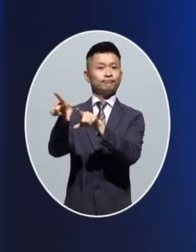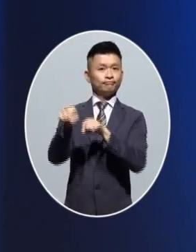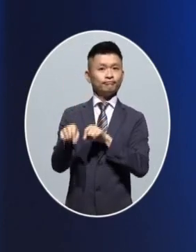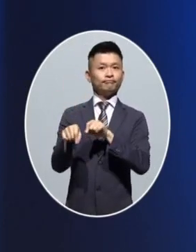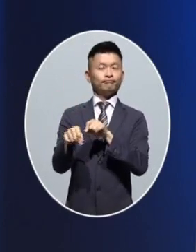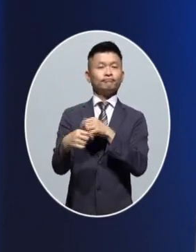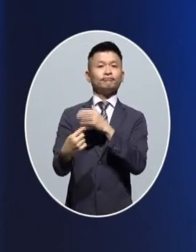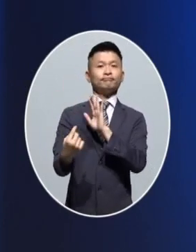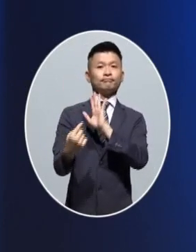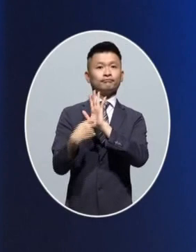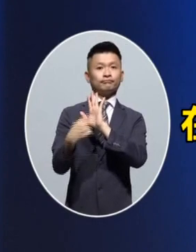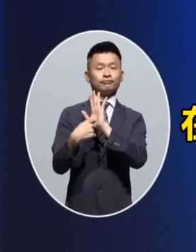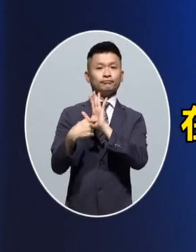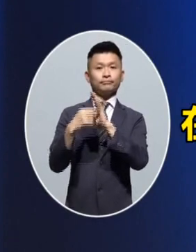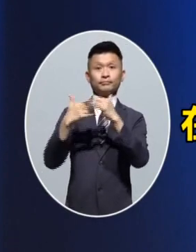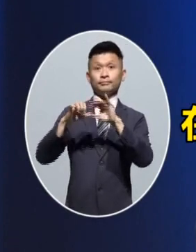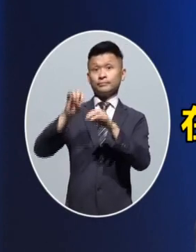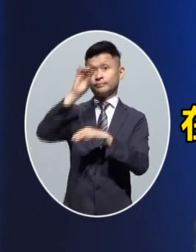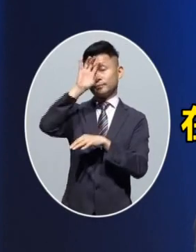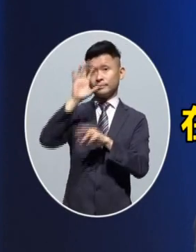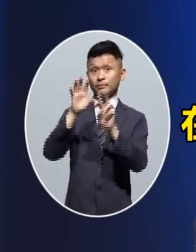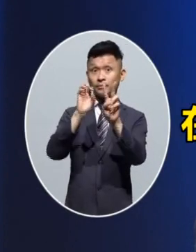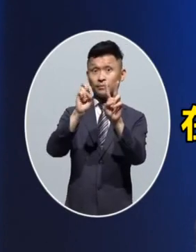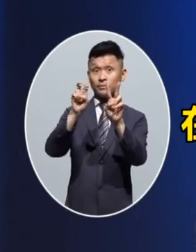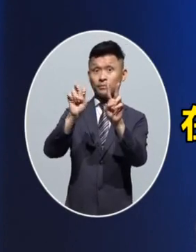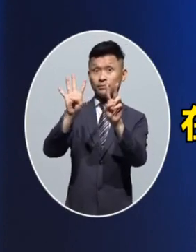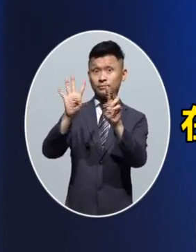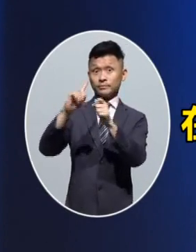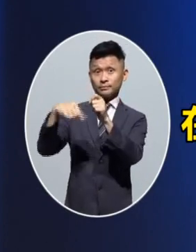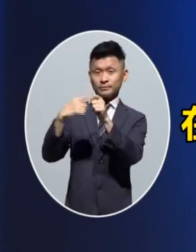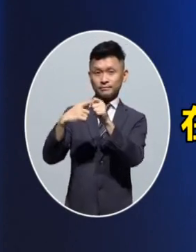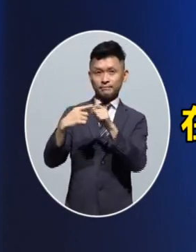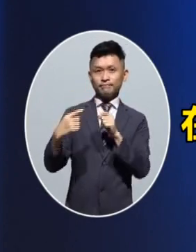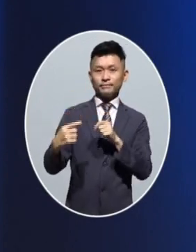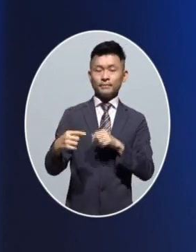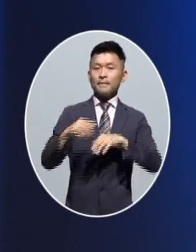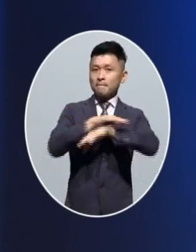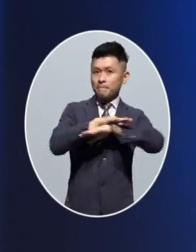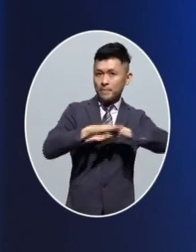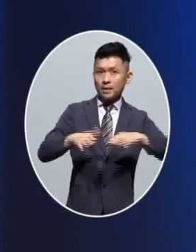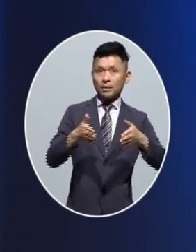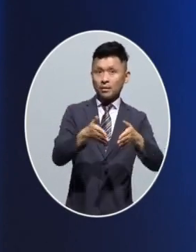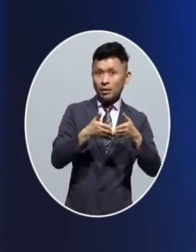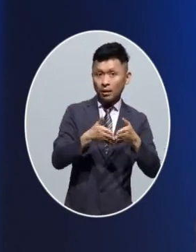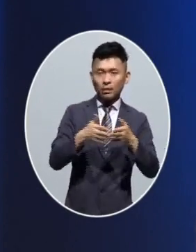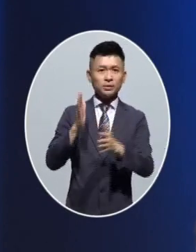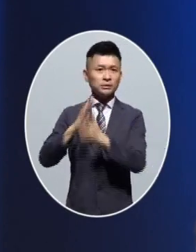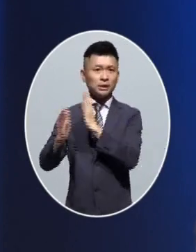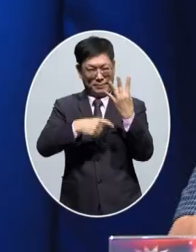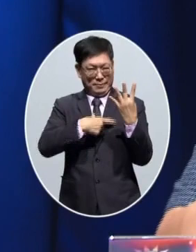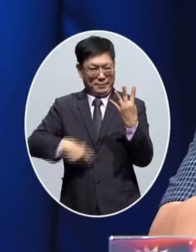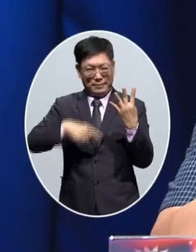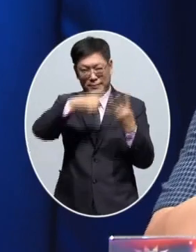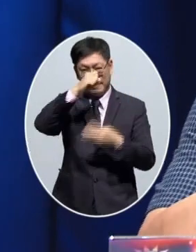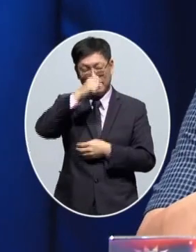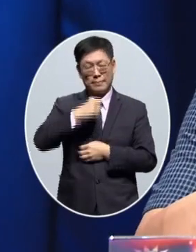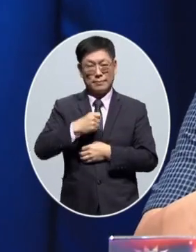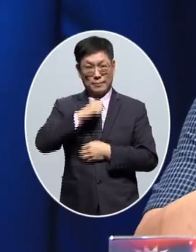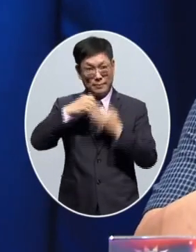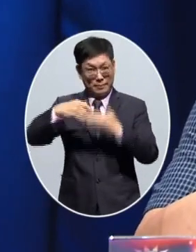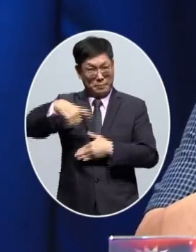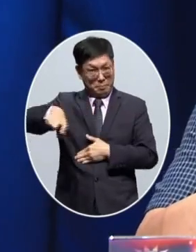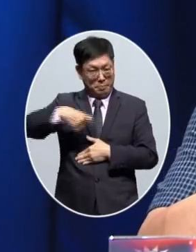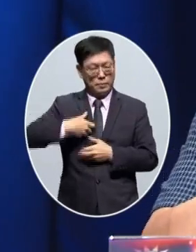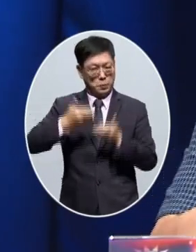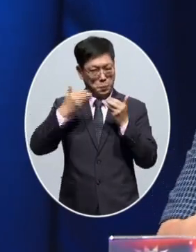有悲剧英雄的这样的命运和戏剧性。大家都知道他很努力，大家都知道他用行动来落实自己的